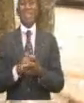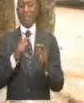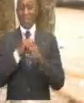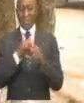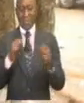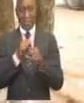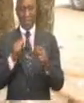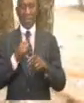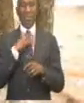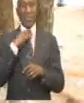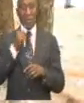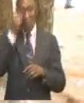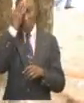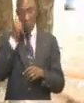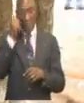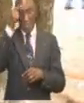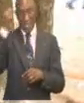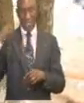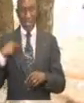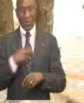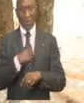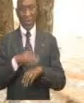bouchaf. Tout est tout à voir.